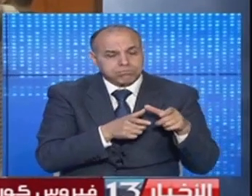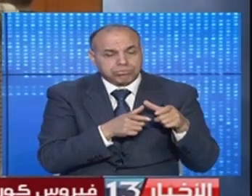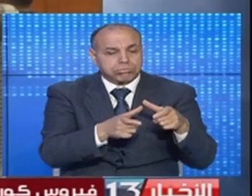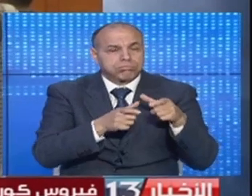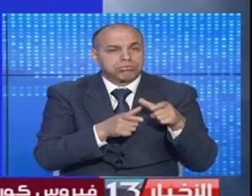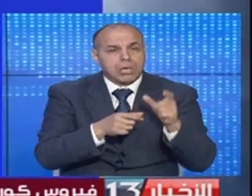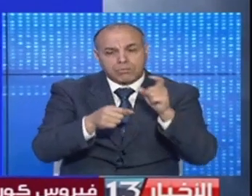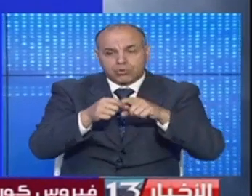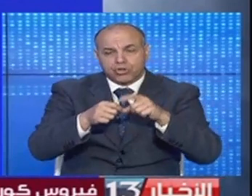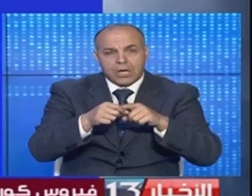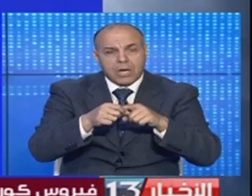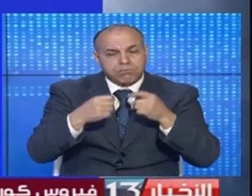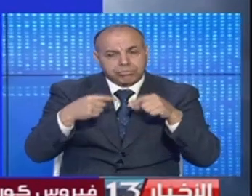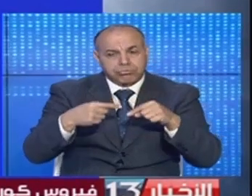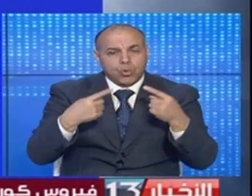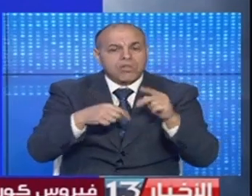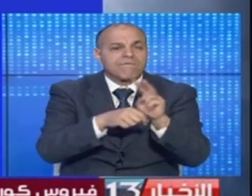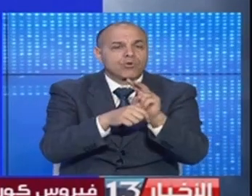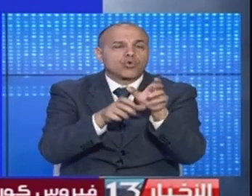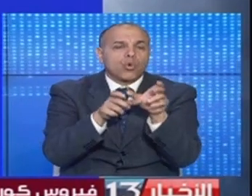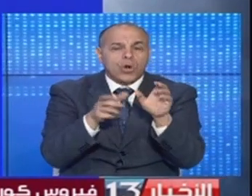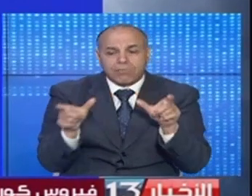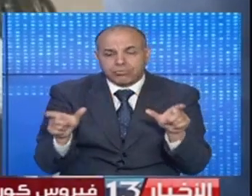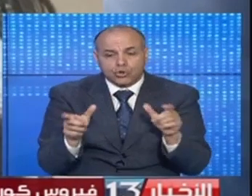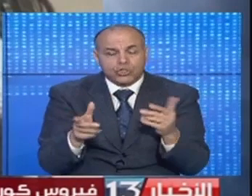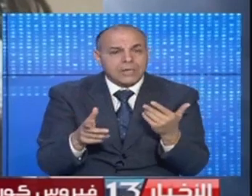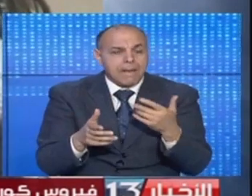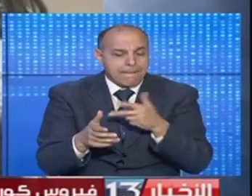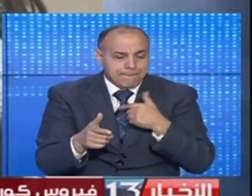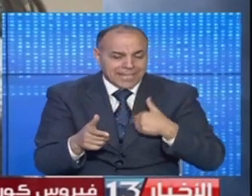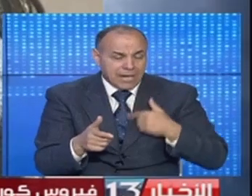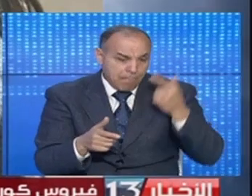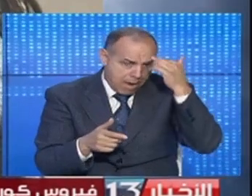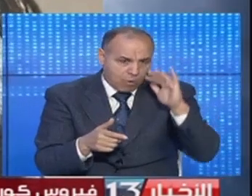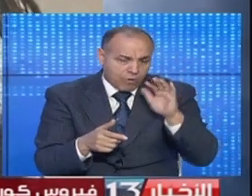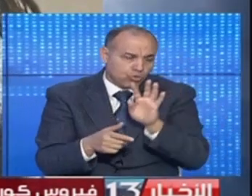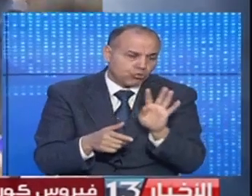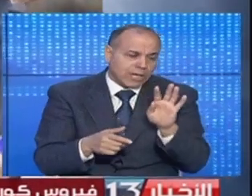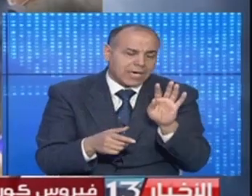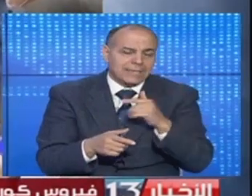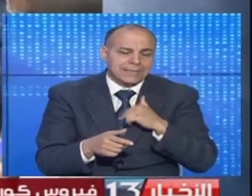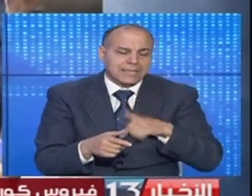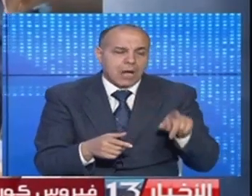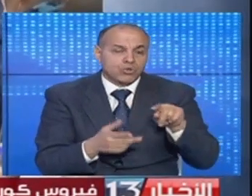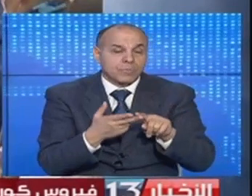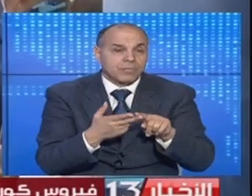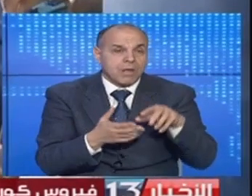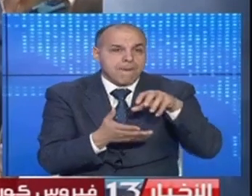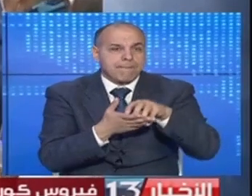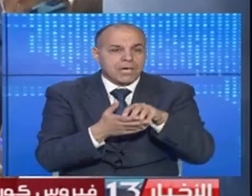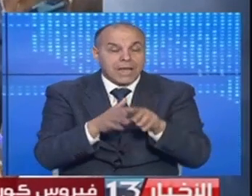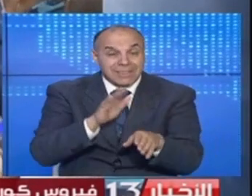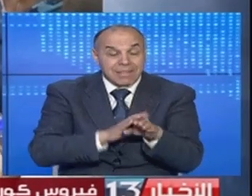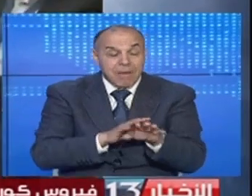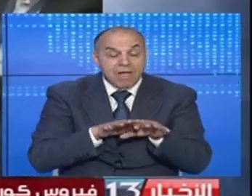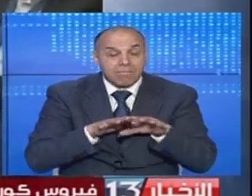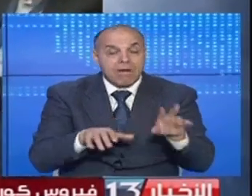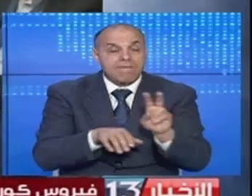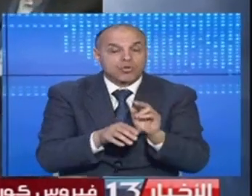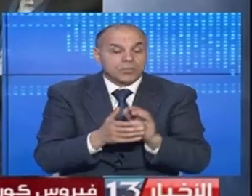للمشاركه في المعركه ضد فيروس كورونا الجديد في مدينه يوهان شرق الصين الاوسط مركز تفشي الفيروس